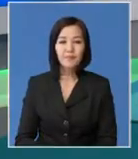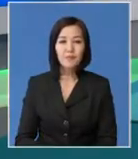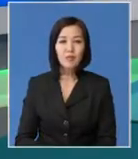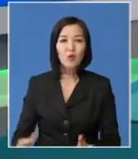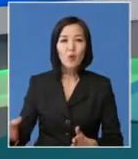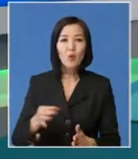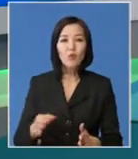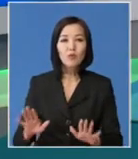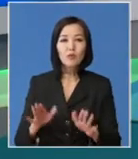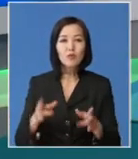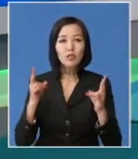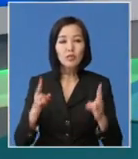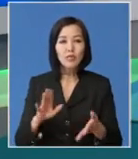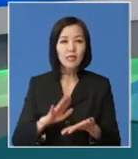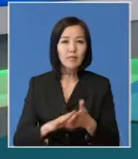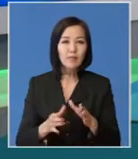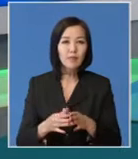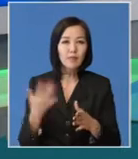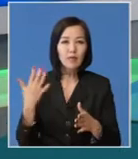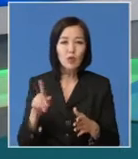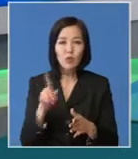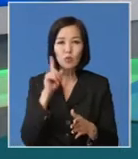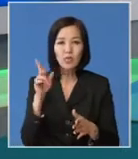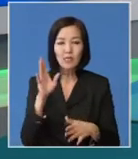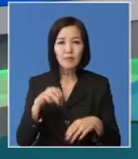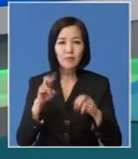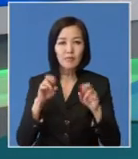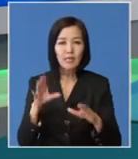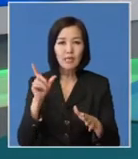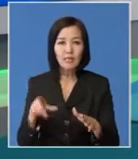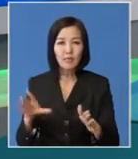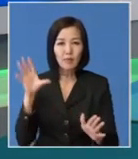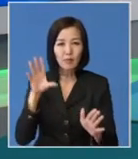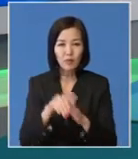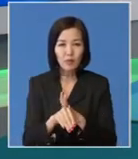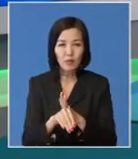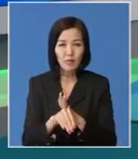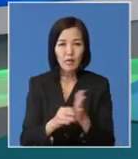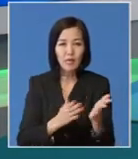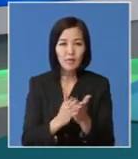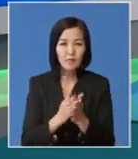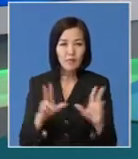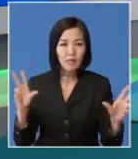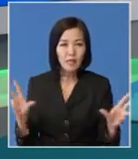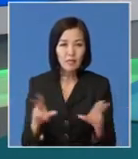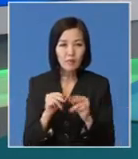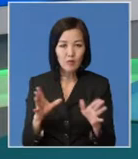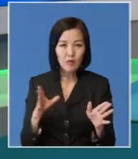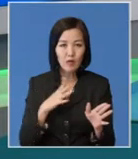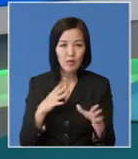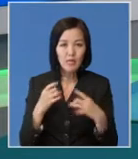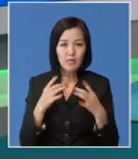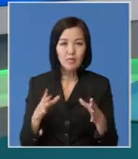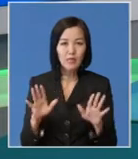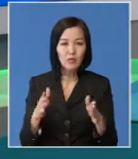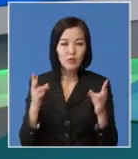Облыстық төтенше жағдайлар департамент құрамы 50 жас маманмен толықты. Олар көпшілік алдында қызметіне адал болуға ант берді. Салтанатты